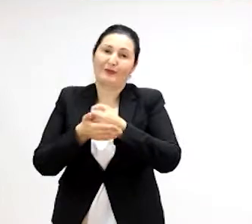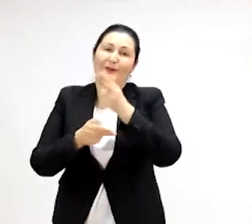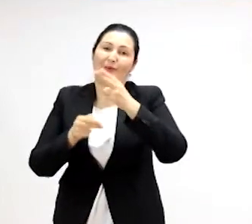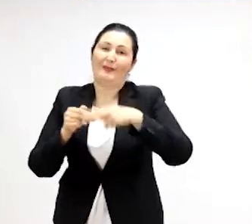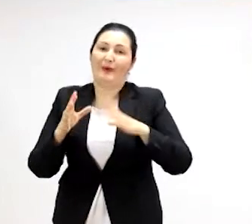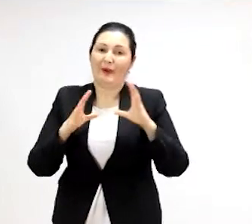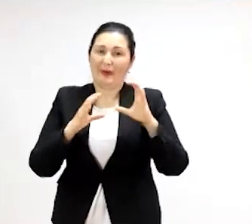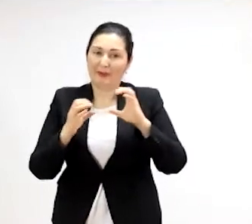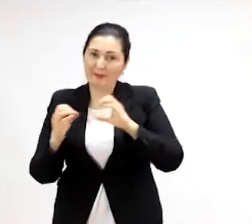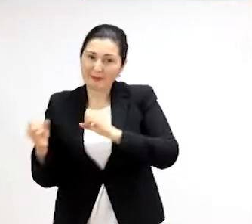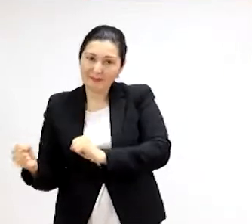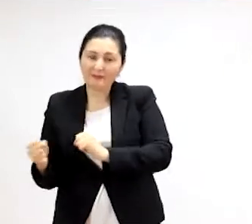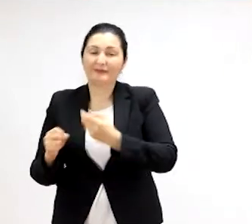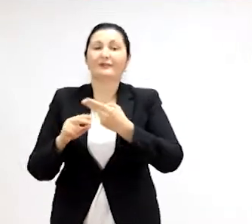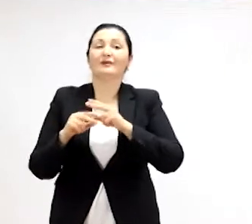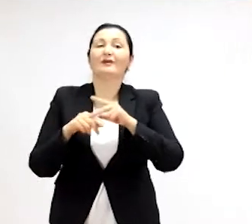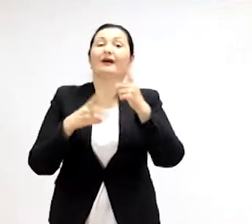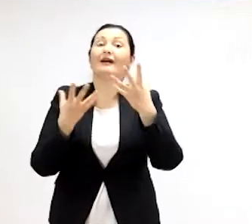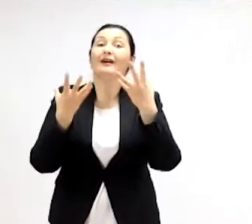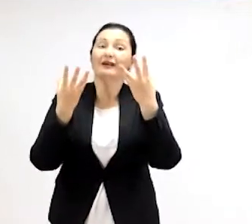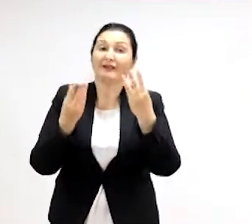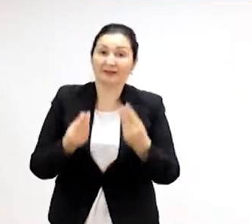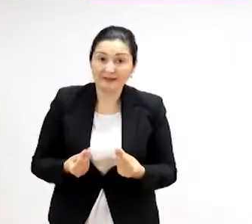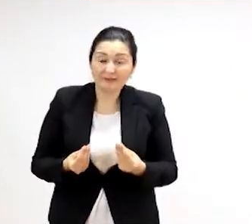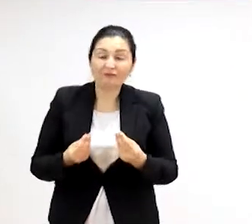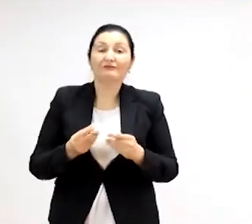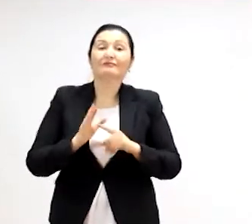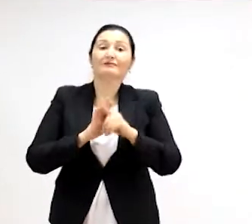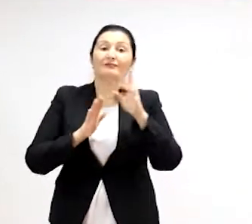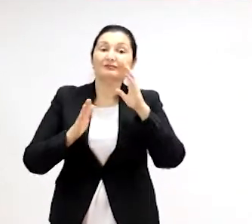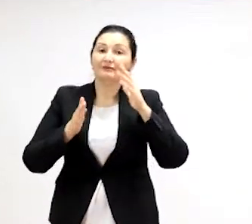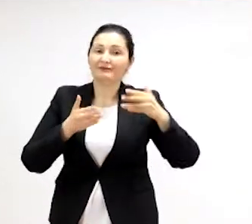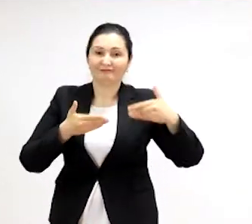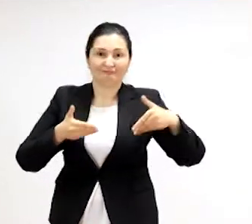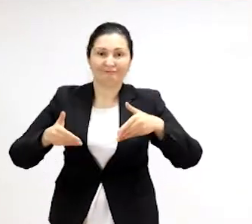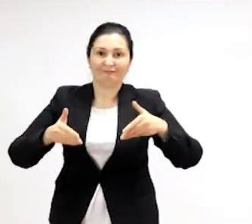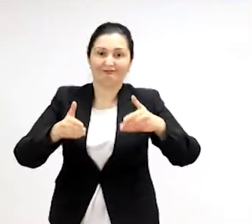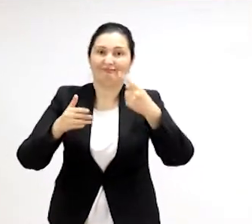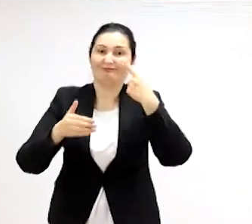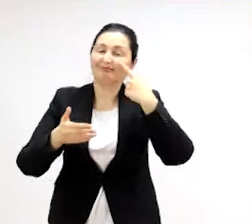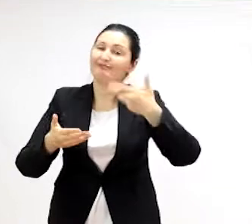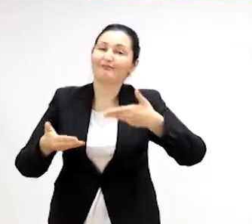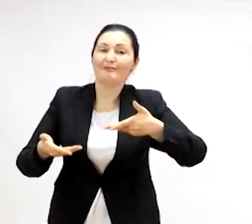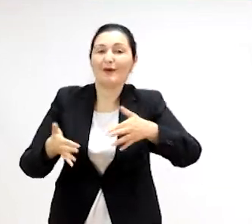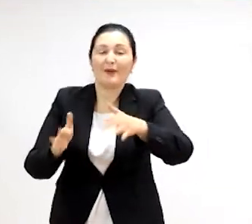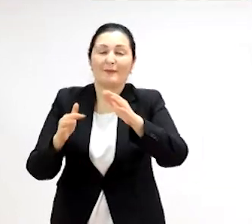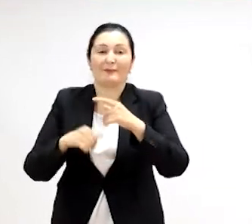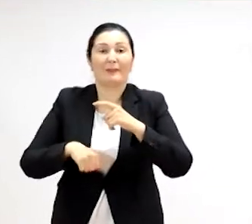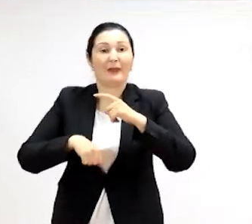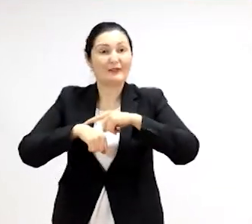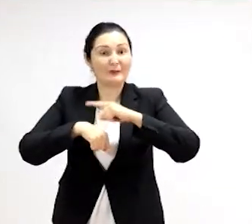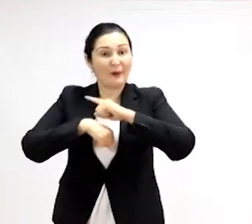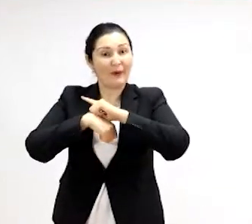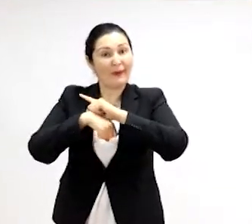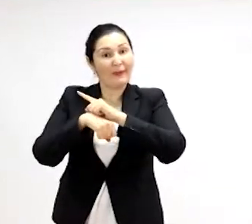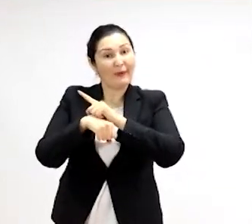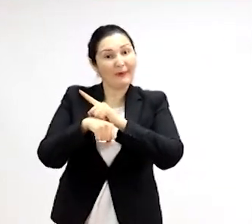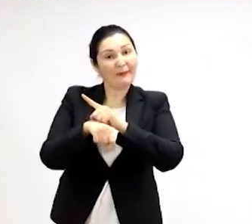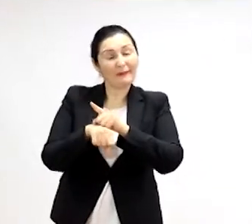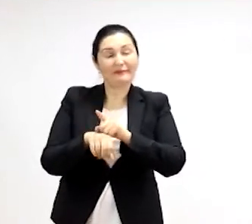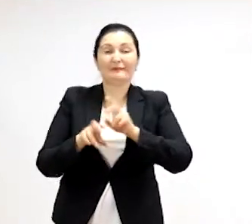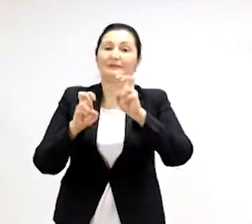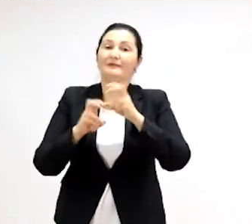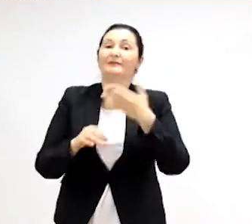гузаронад. Ҳамон рӯз дар беша ҷонварон анҷуман ороста буданд. Соат дар гӯшае нишасту